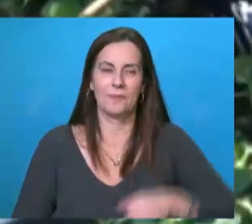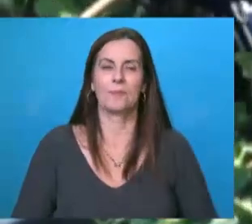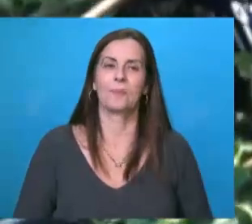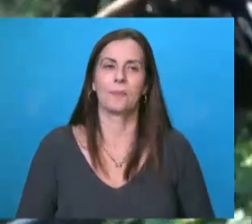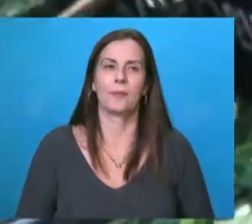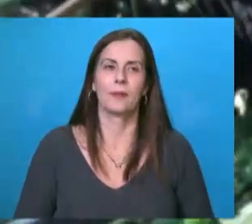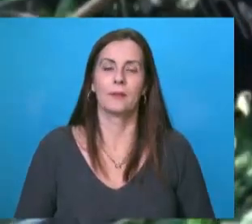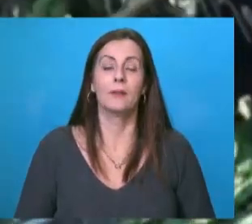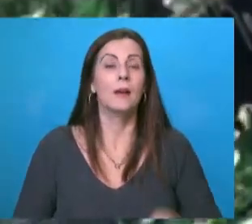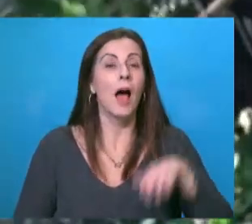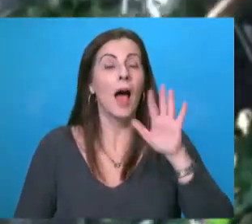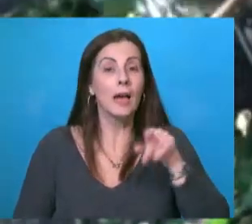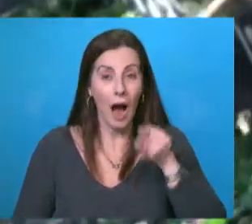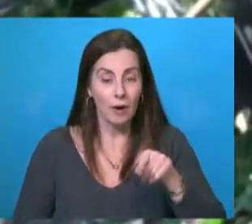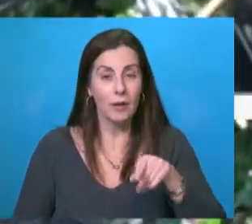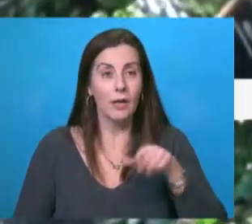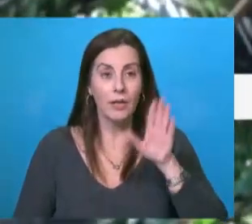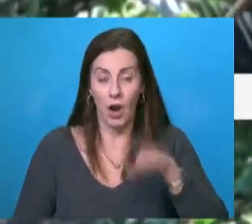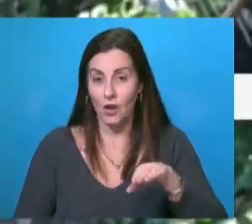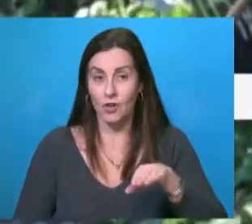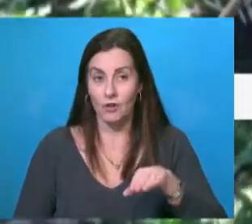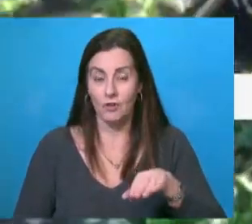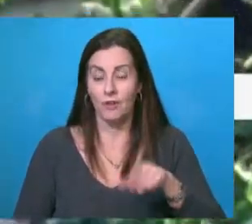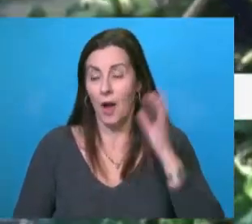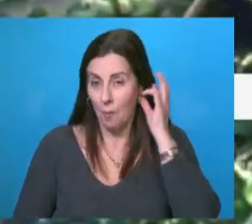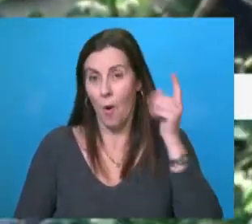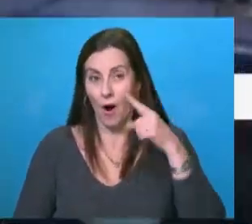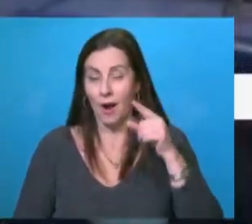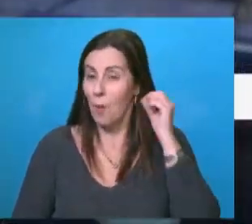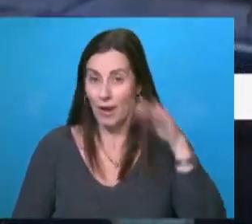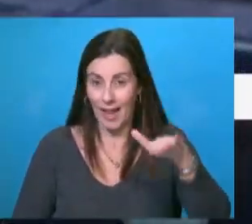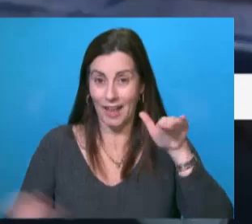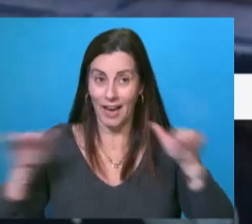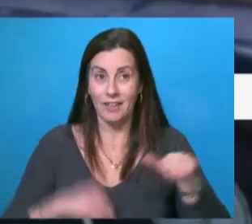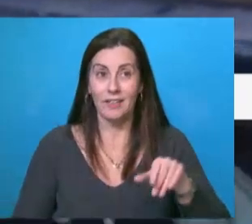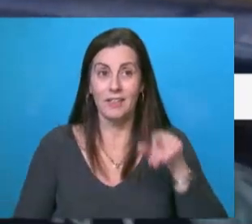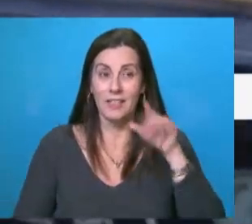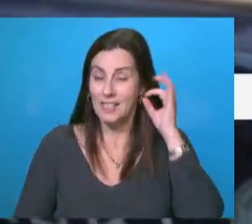וגם בסיפור הזה יש גרטה, לא שוודית, אלא תאילנדית. זוהי לילי